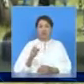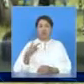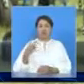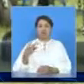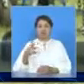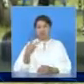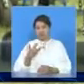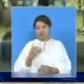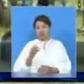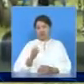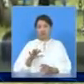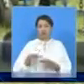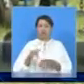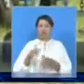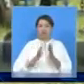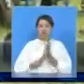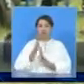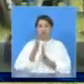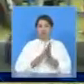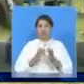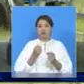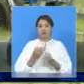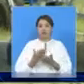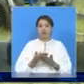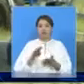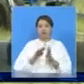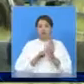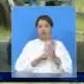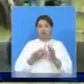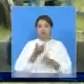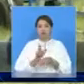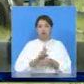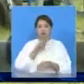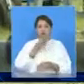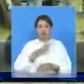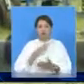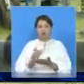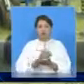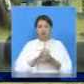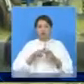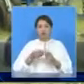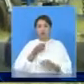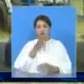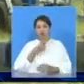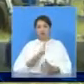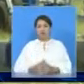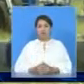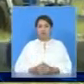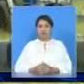МТЗ-320, 3 штуки. Сенокосилки крепкие, все. В общем, программа очень хорошая. Набрали техники, довольны,